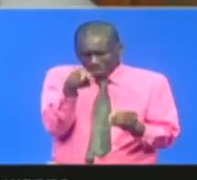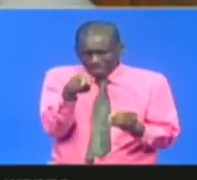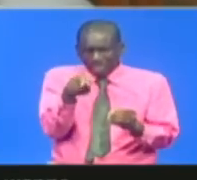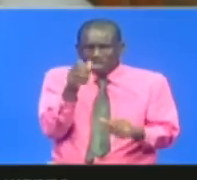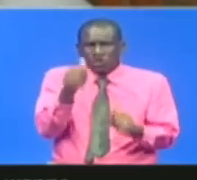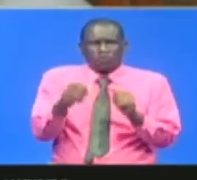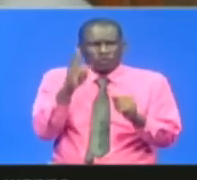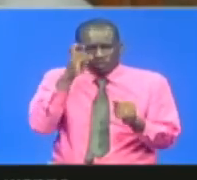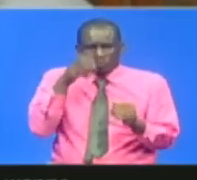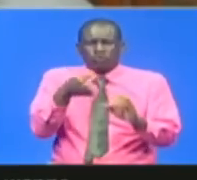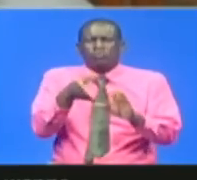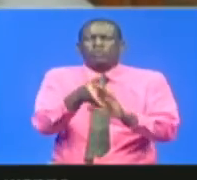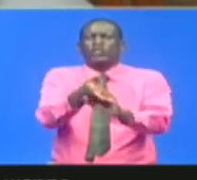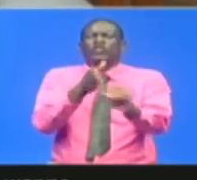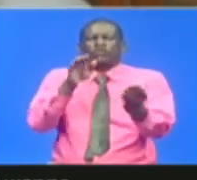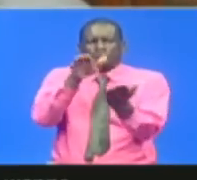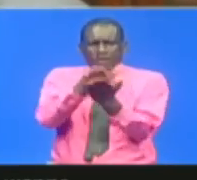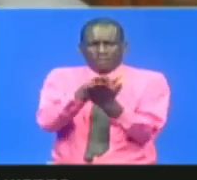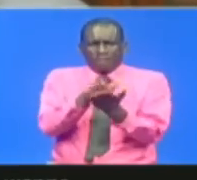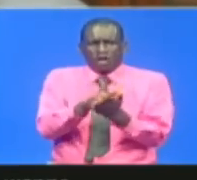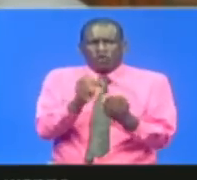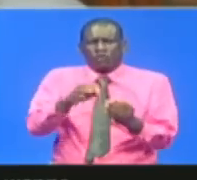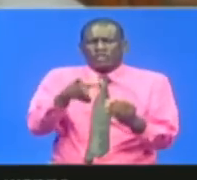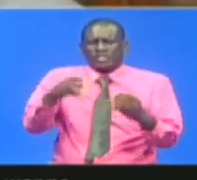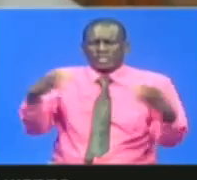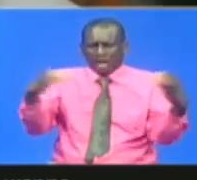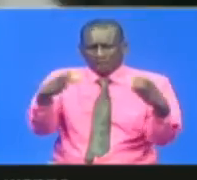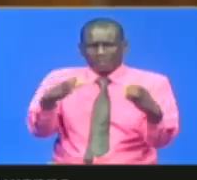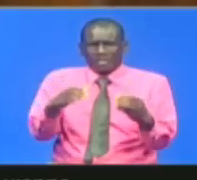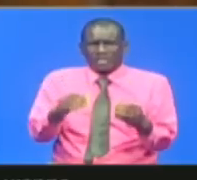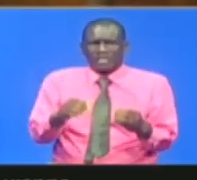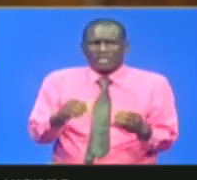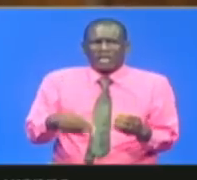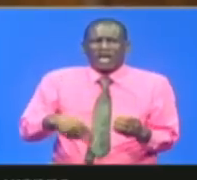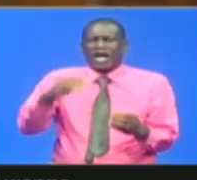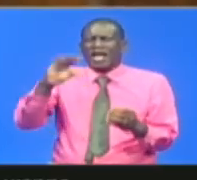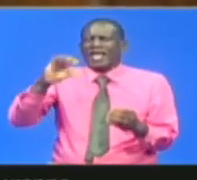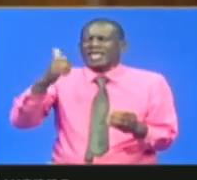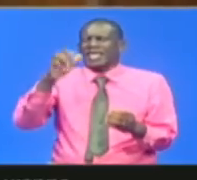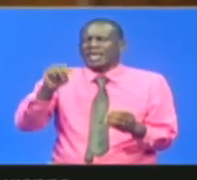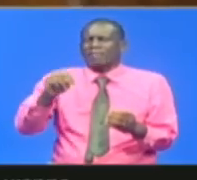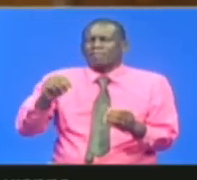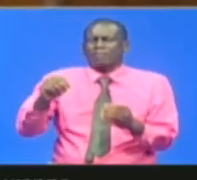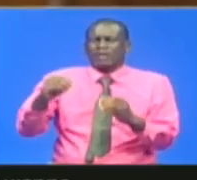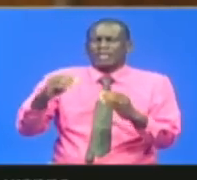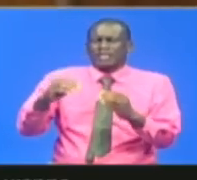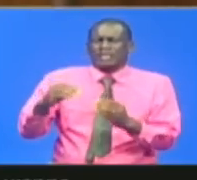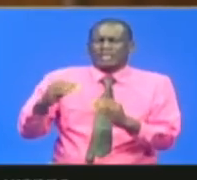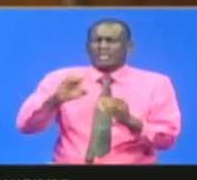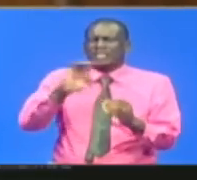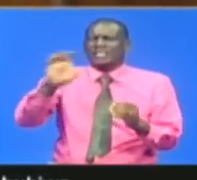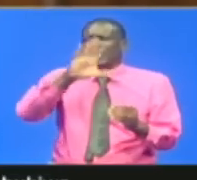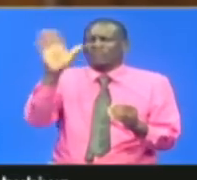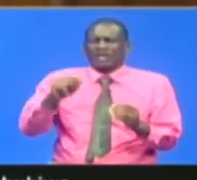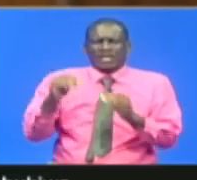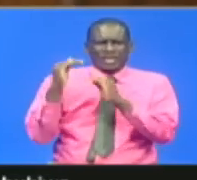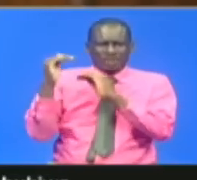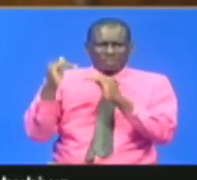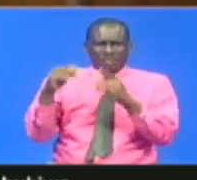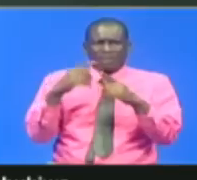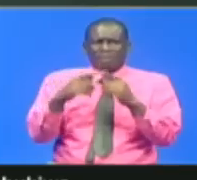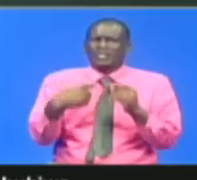zilizodaiwa kutolewa kwenye benki ni mali za kampuni ya HighChem Specialty Chemicals Limited na HighChem East Africa Limited. Hata hivyo,